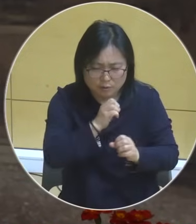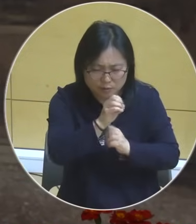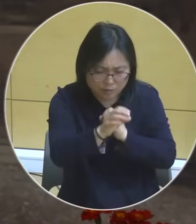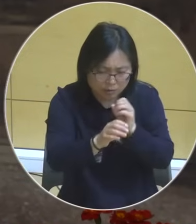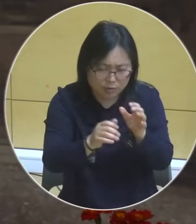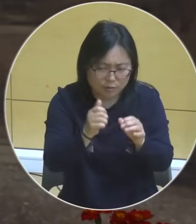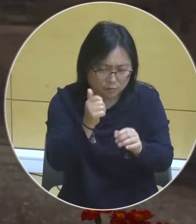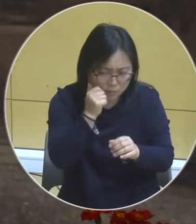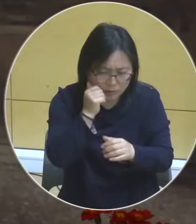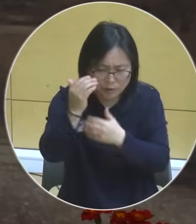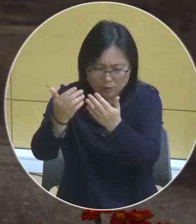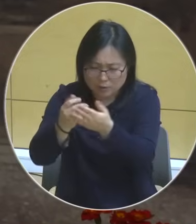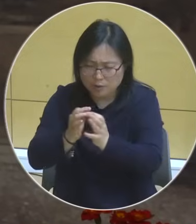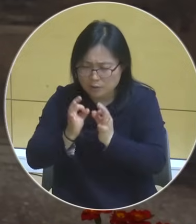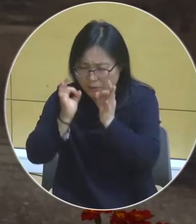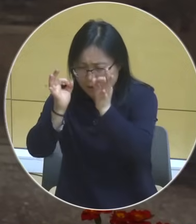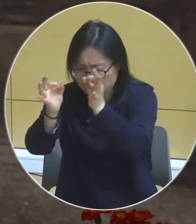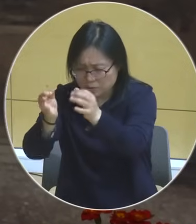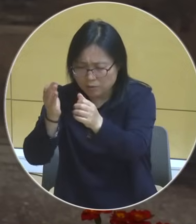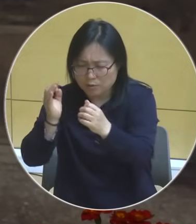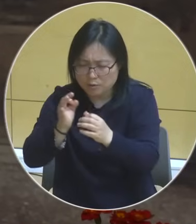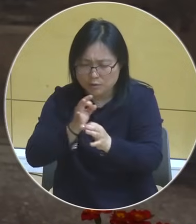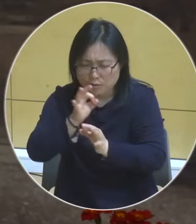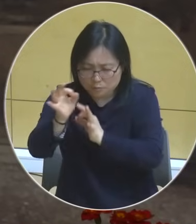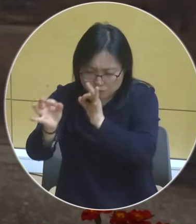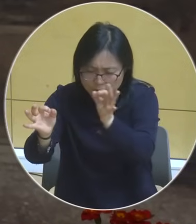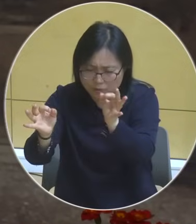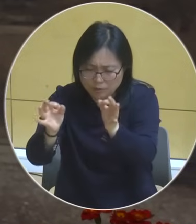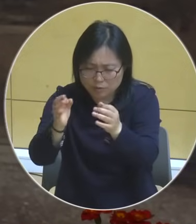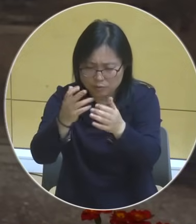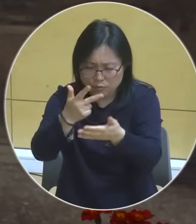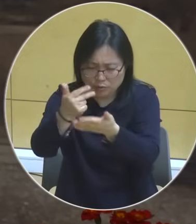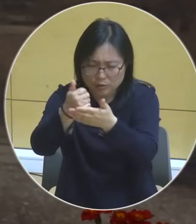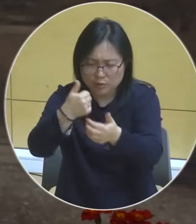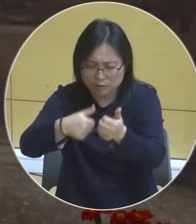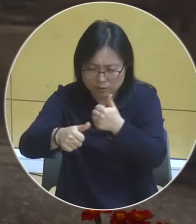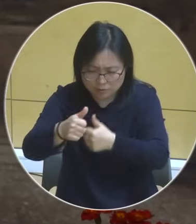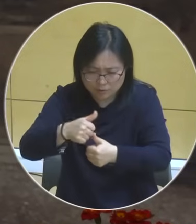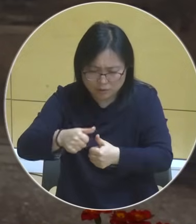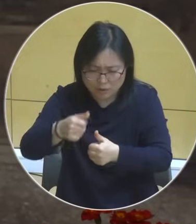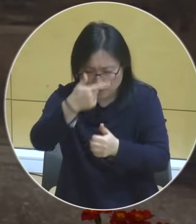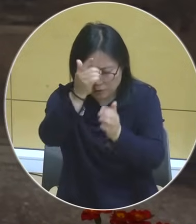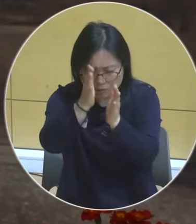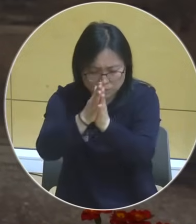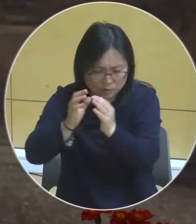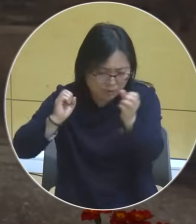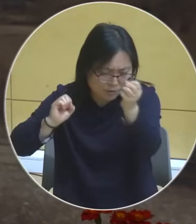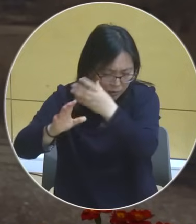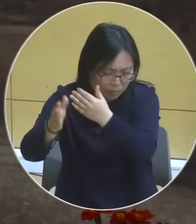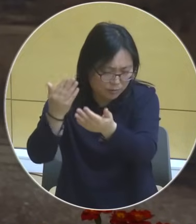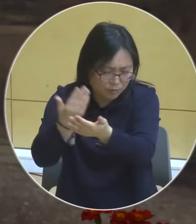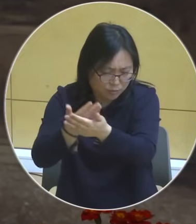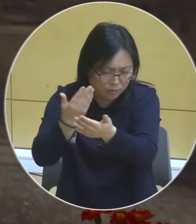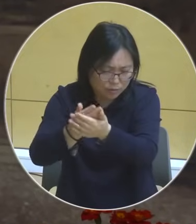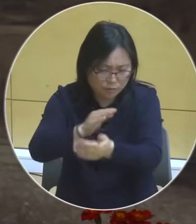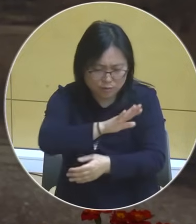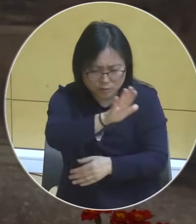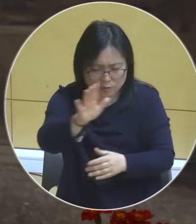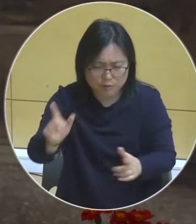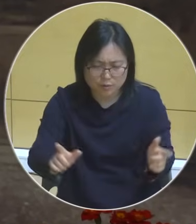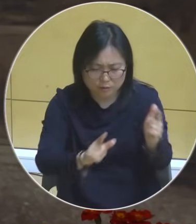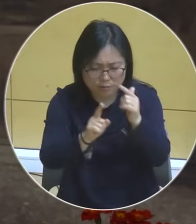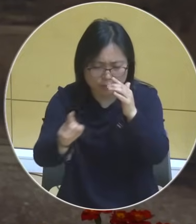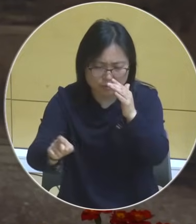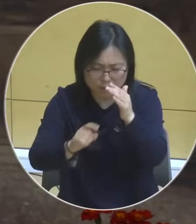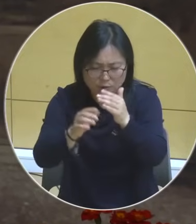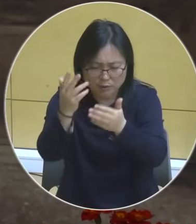하오직 하나님께만 간구하고 부르짖는 주의 자녀들의 울부짖는 기도에 주님 응답하여 주시어서 저들의 삶 속에